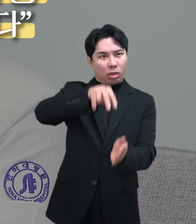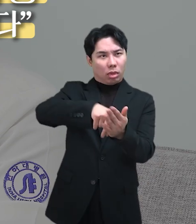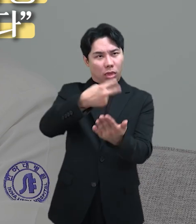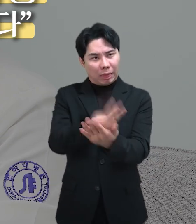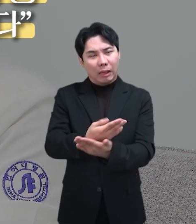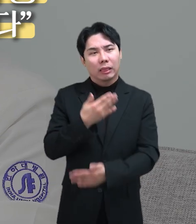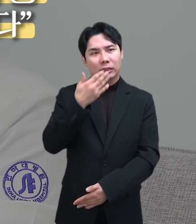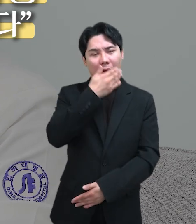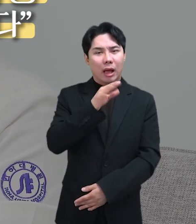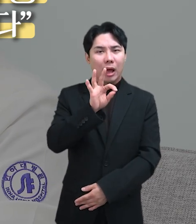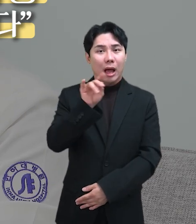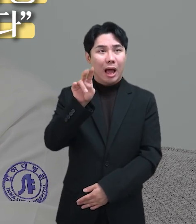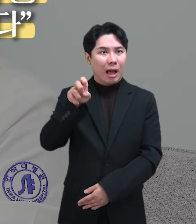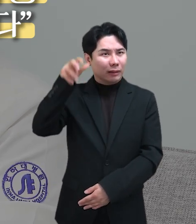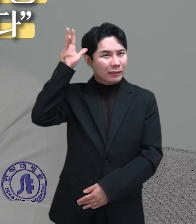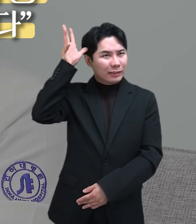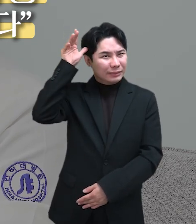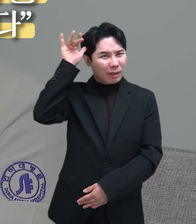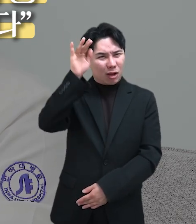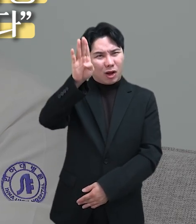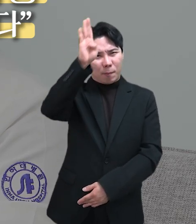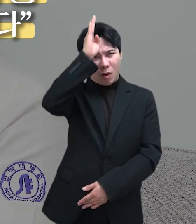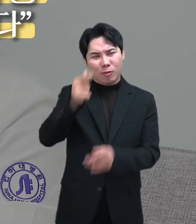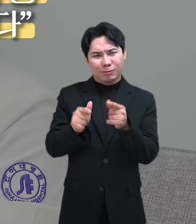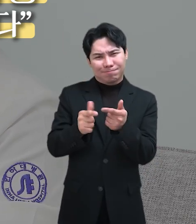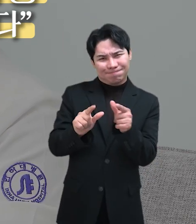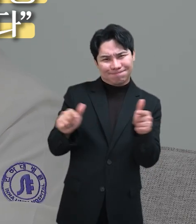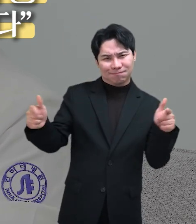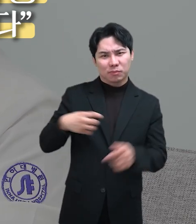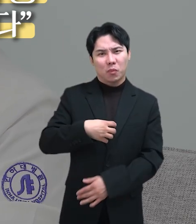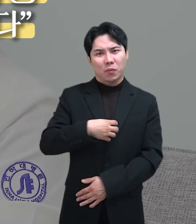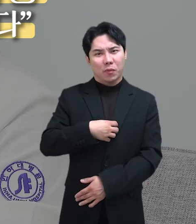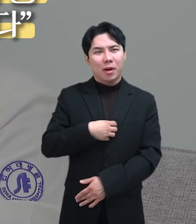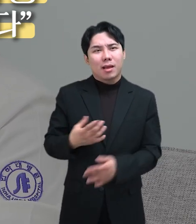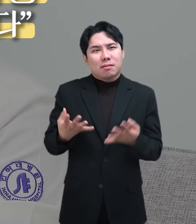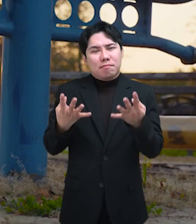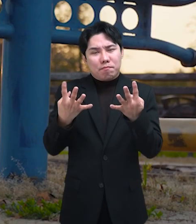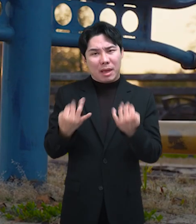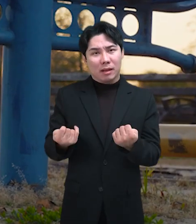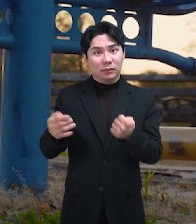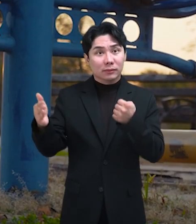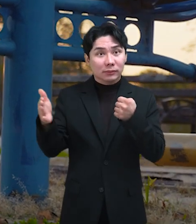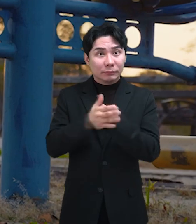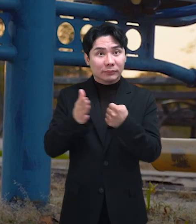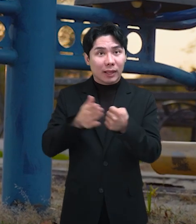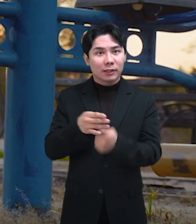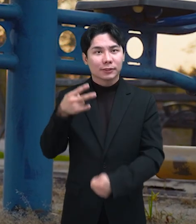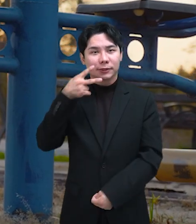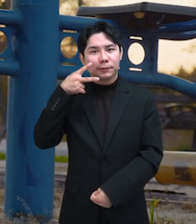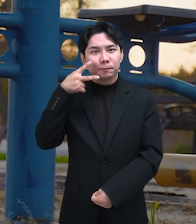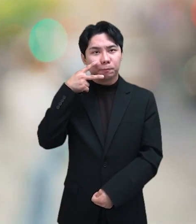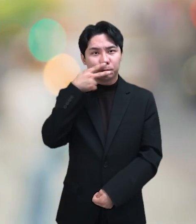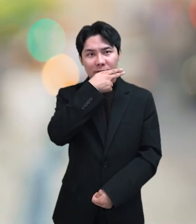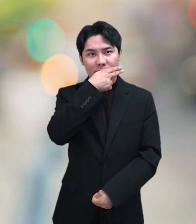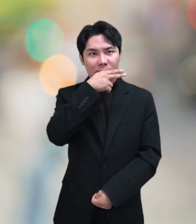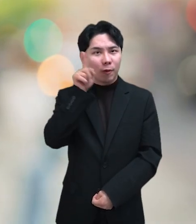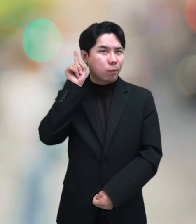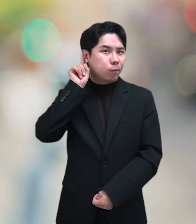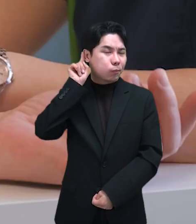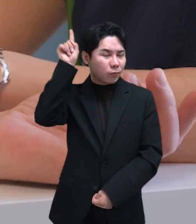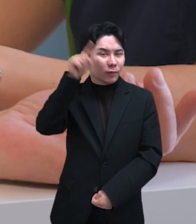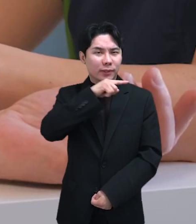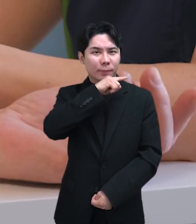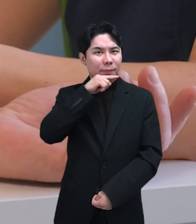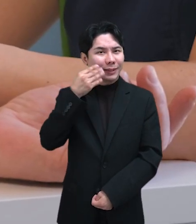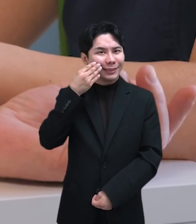또 당뇨병, 암, 치매, 우울증 같은 건강 문제가 발생할 위험이 훨씬 더 높습니다. 그래서 운동을 하고 담배를